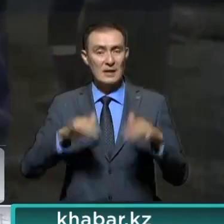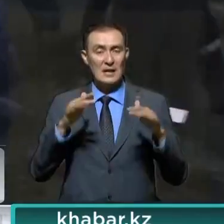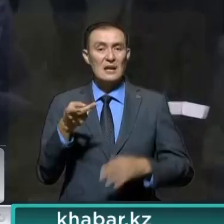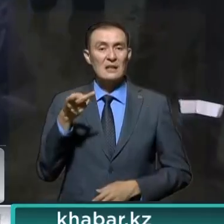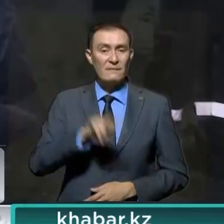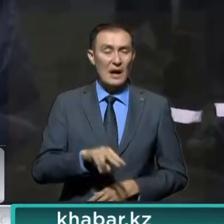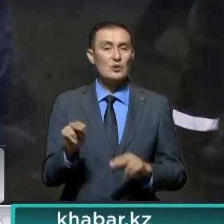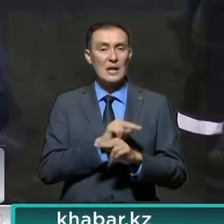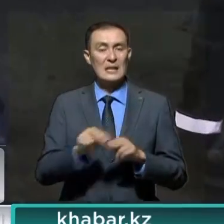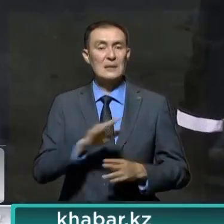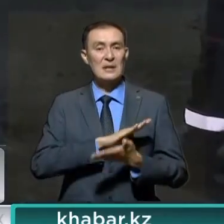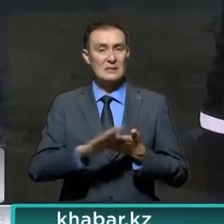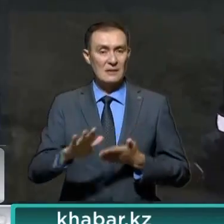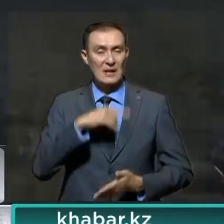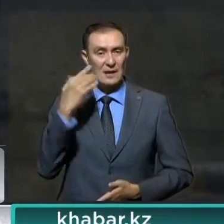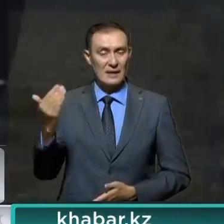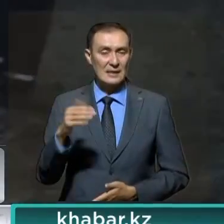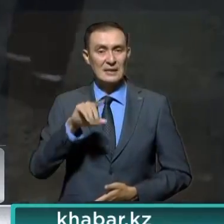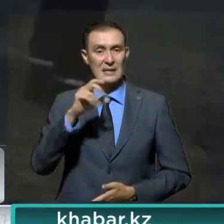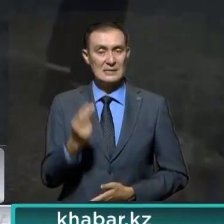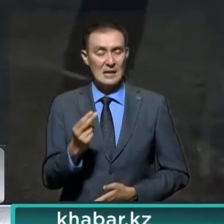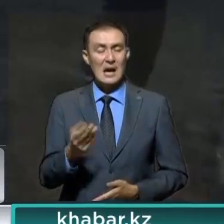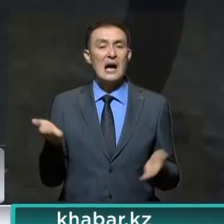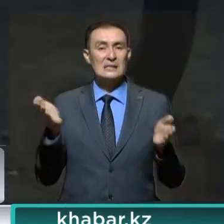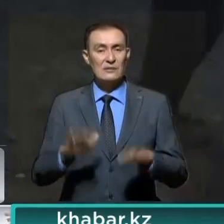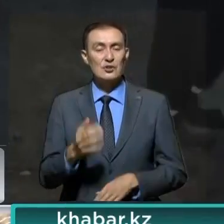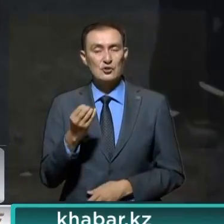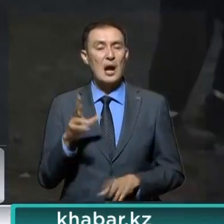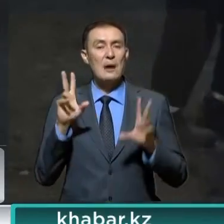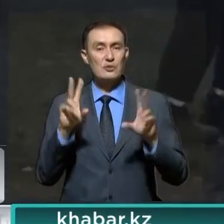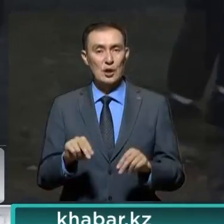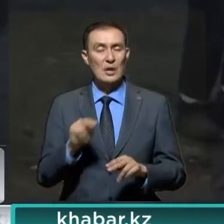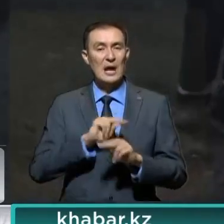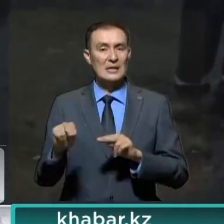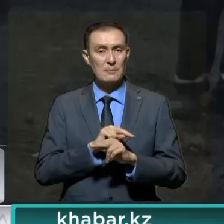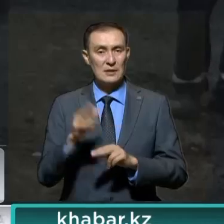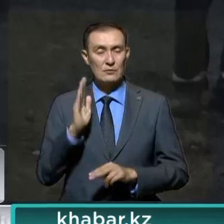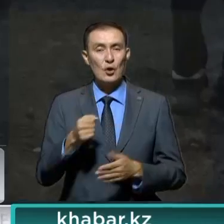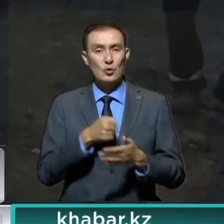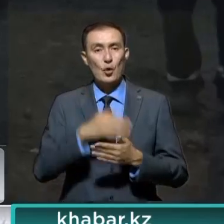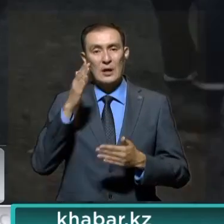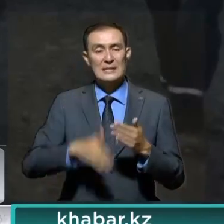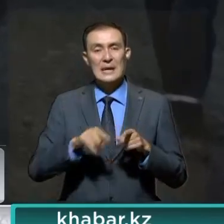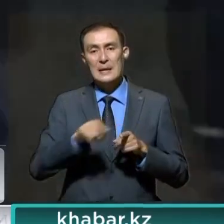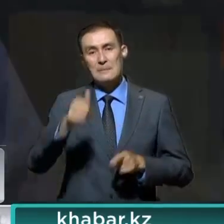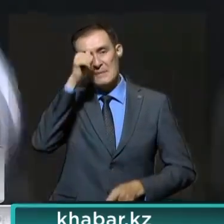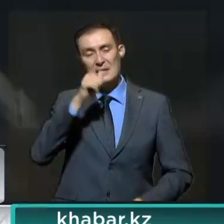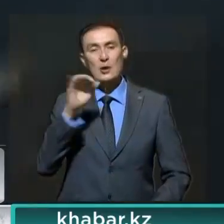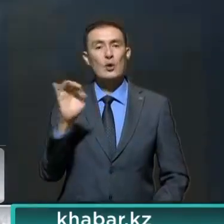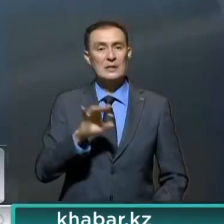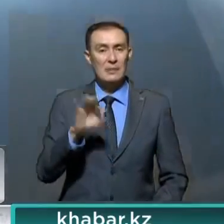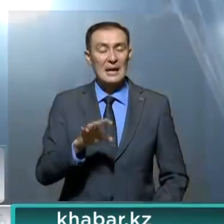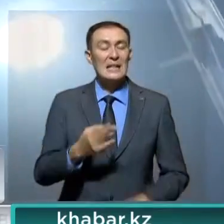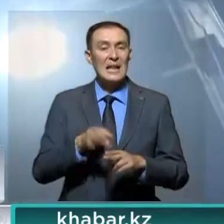из них уже отремонтировали, говорят на ТЭЦ. Остальные обещают отремонтировать до конца октября.